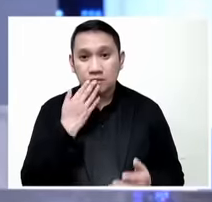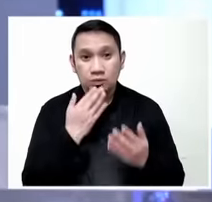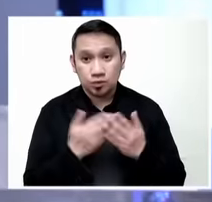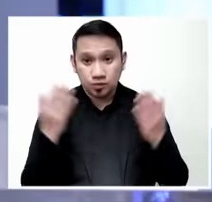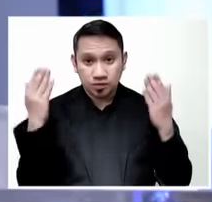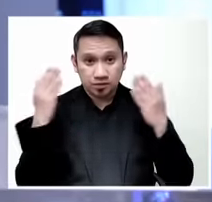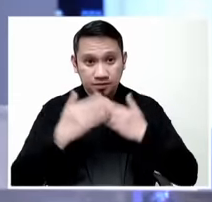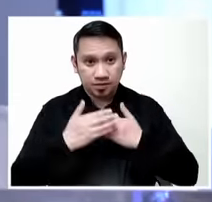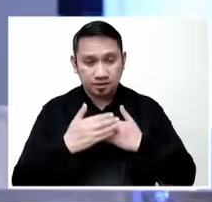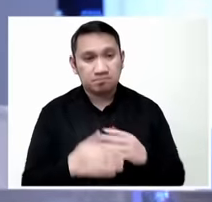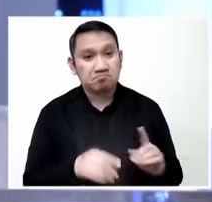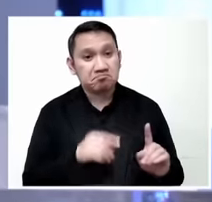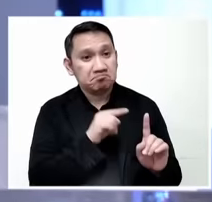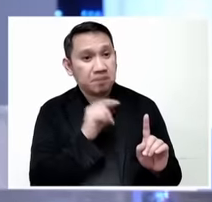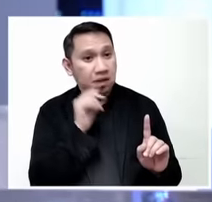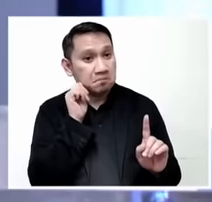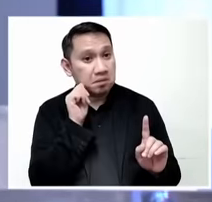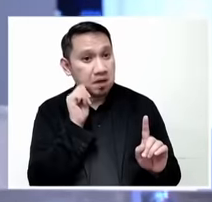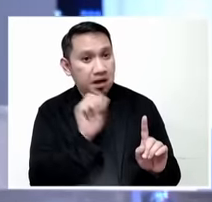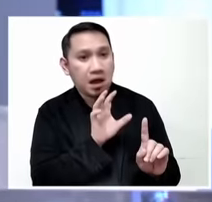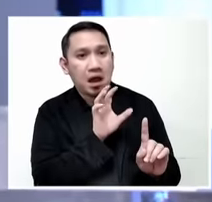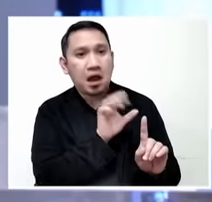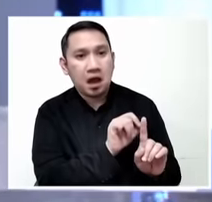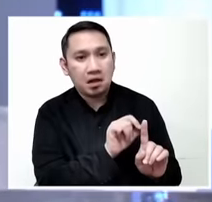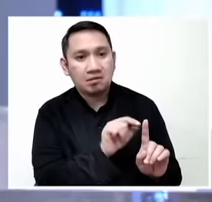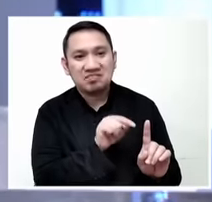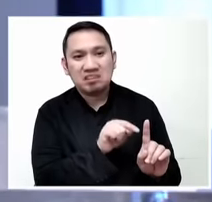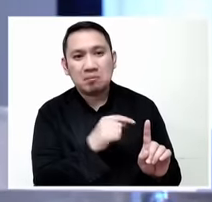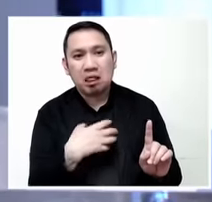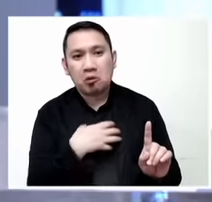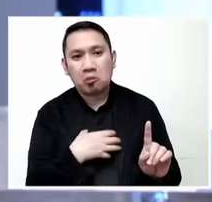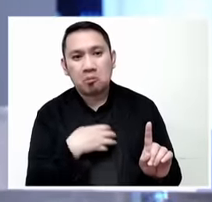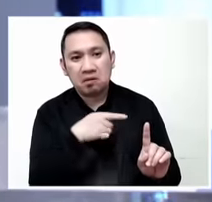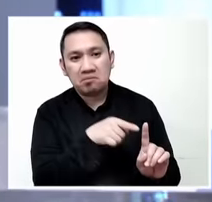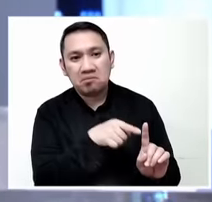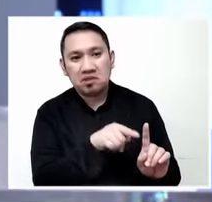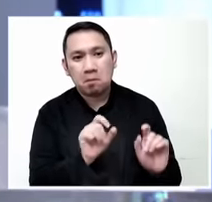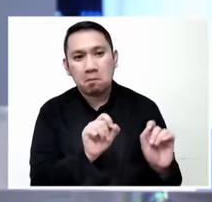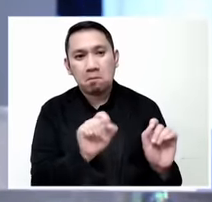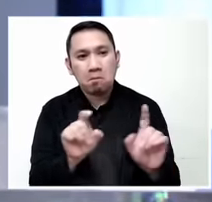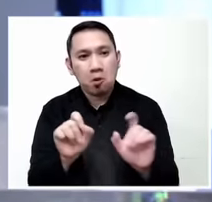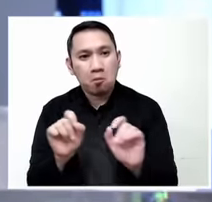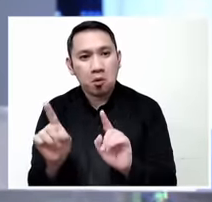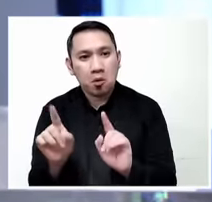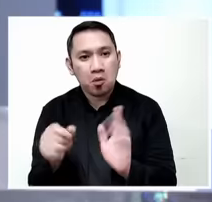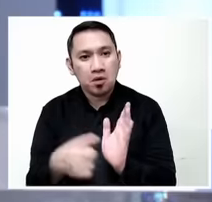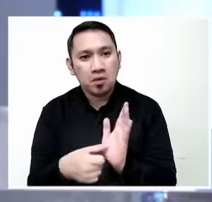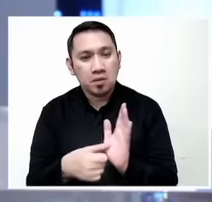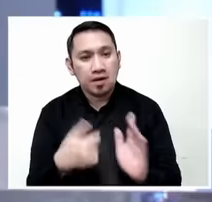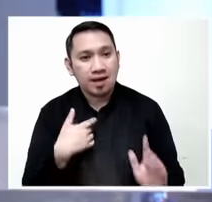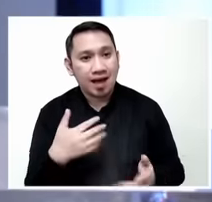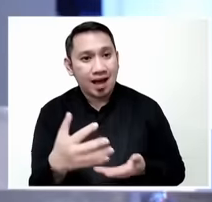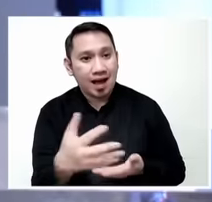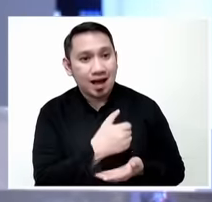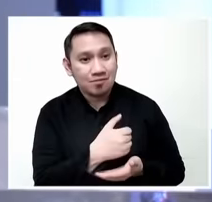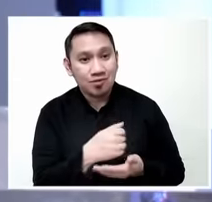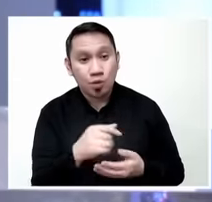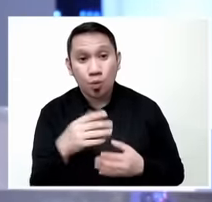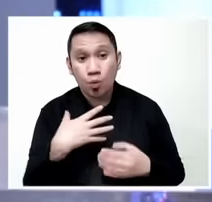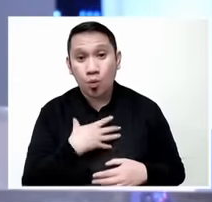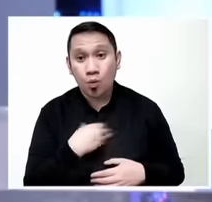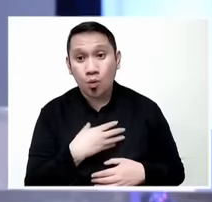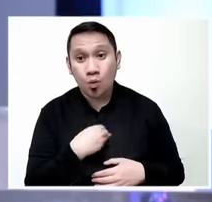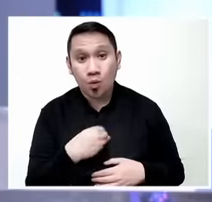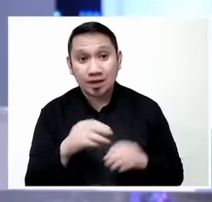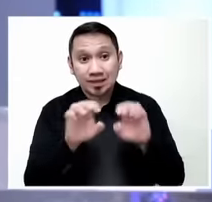isang babae dahil sa reklamong pamimili ng boto. Nakuha mula sa kanya ang 400 puting sobre na may